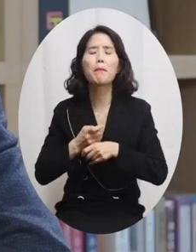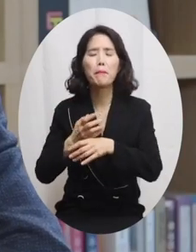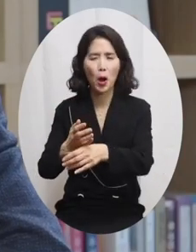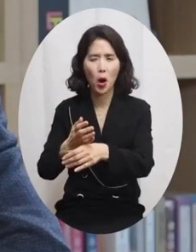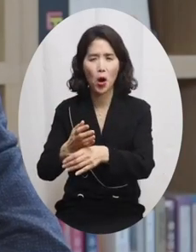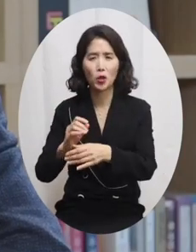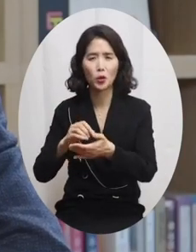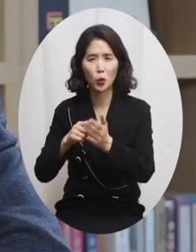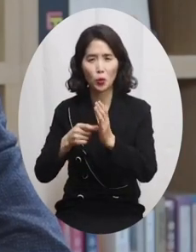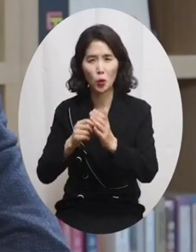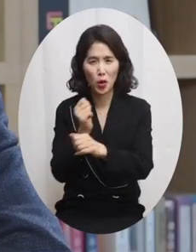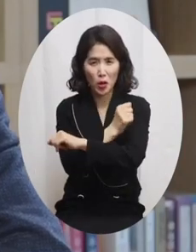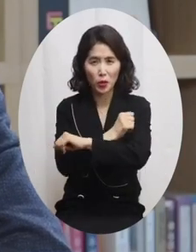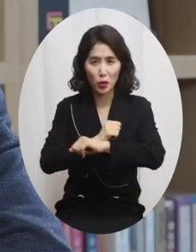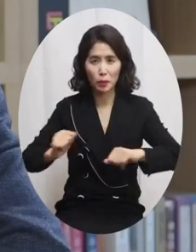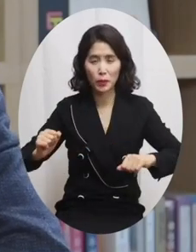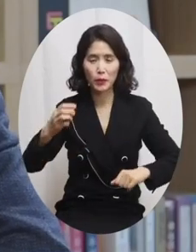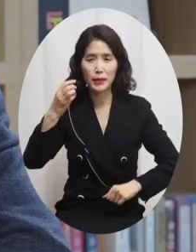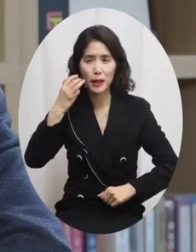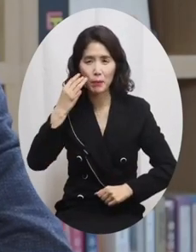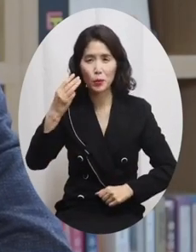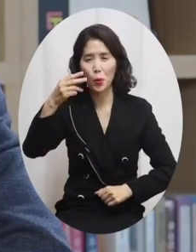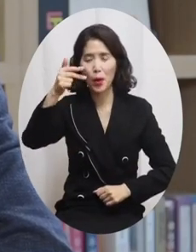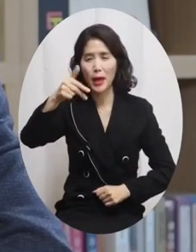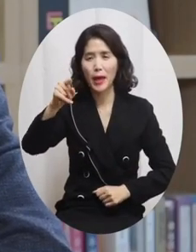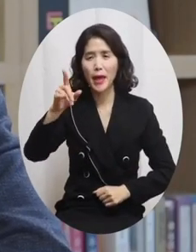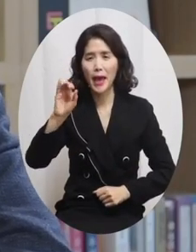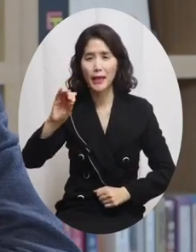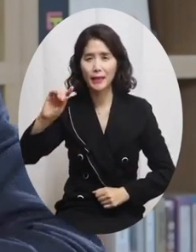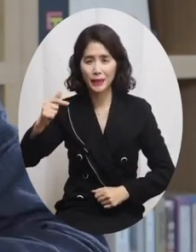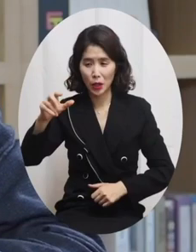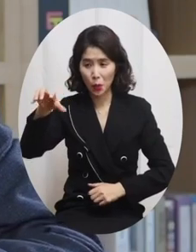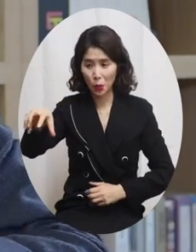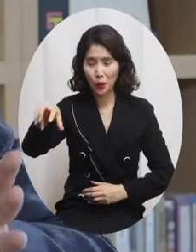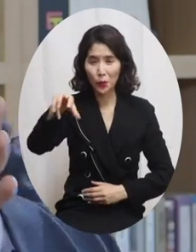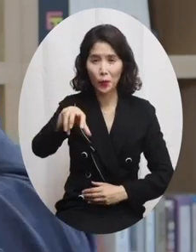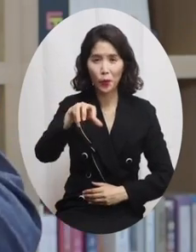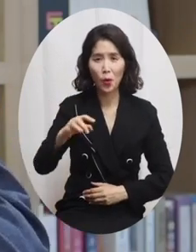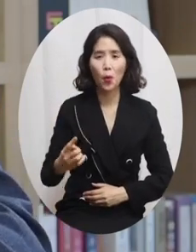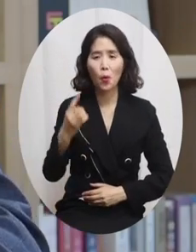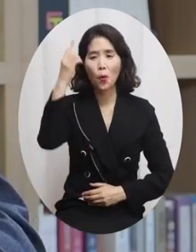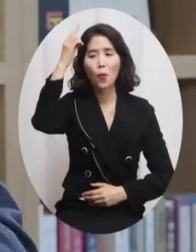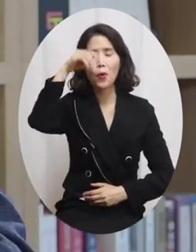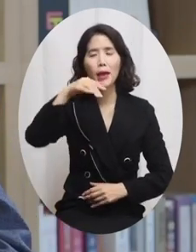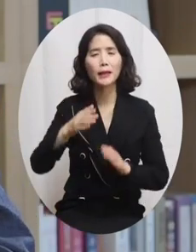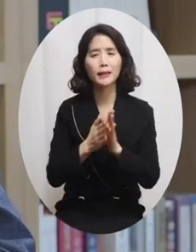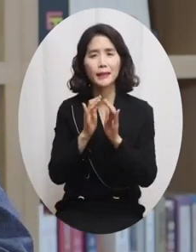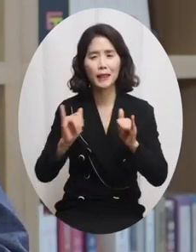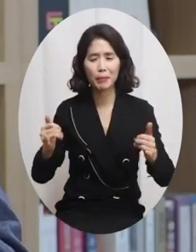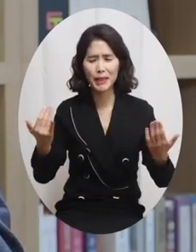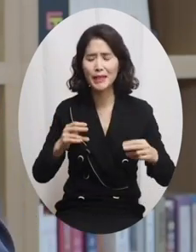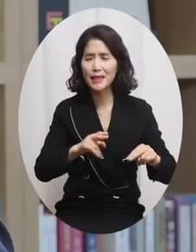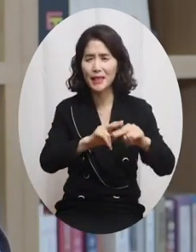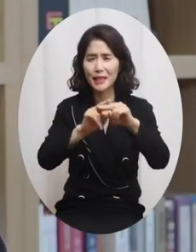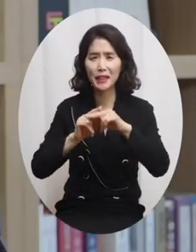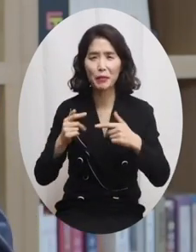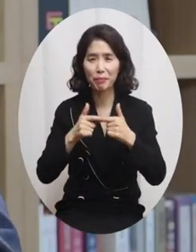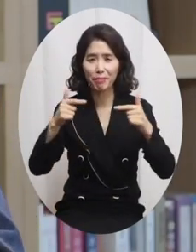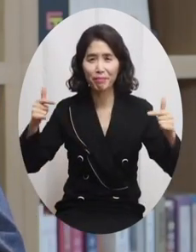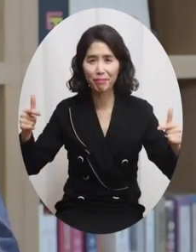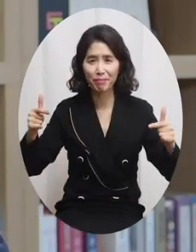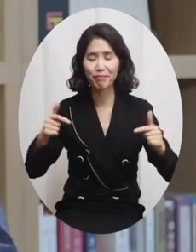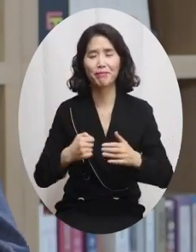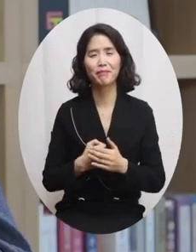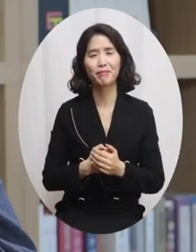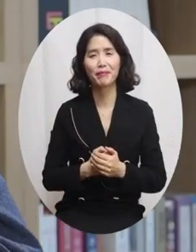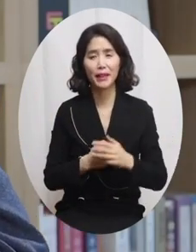그 삼성 뭐 행신 화정 뭐 이런 분들 고양시 민들이 많이 가서 일할 수 있는 일자리가 생기는 것이고